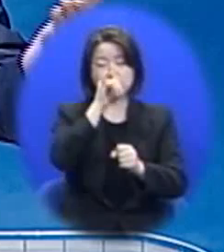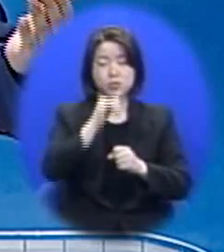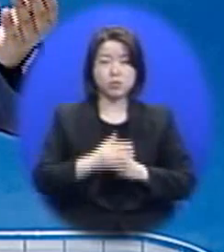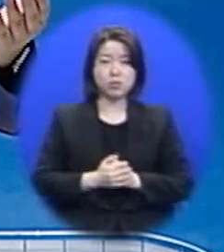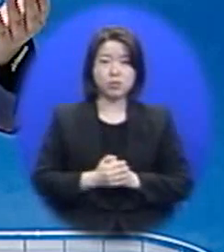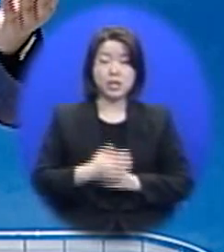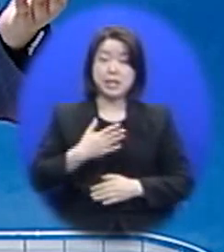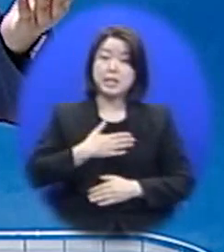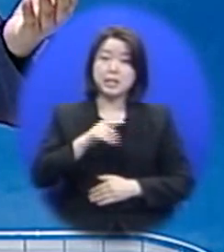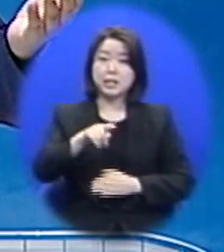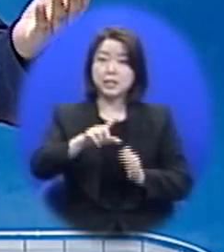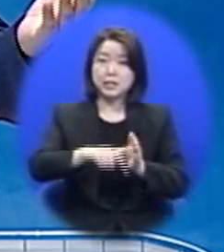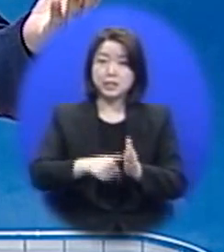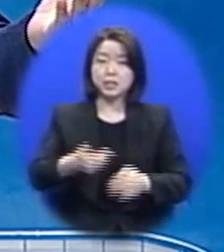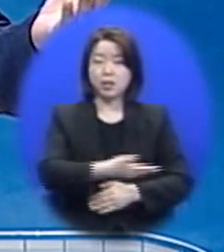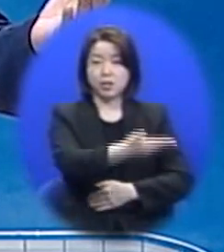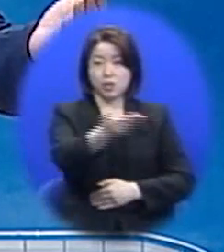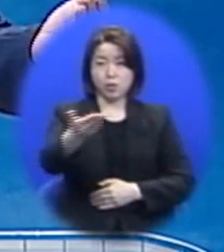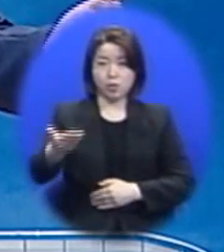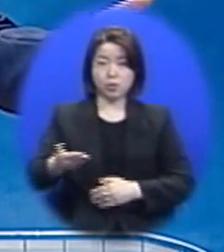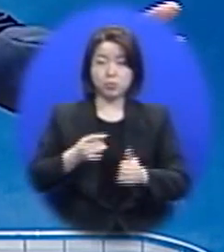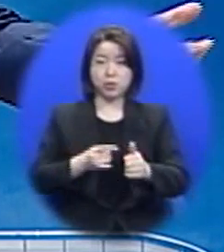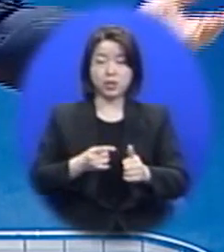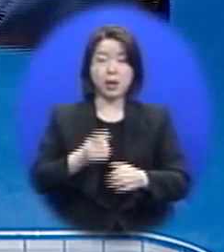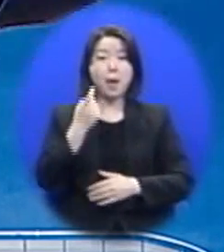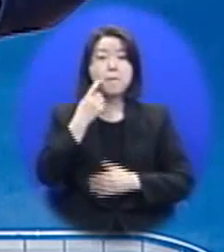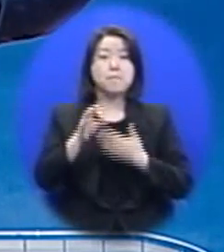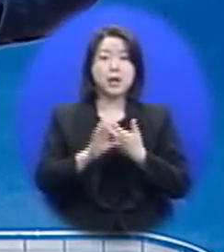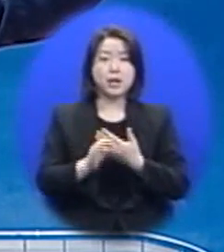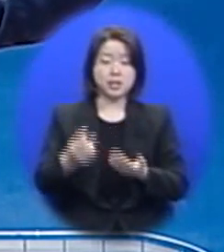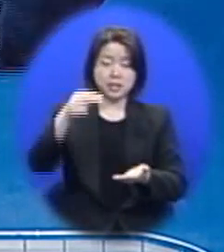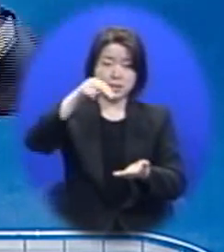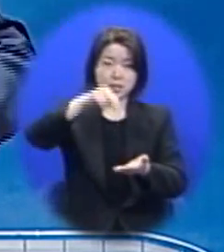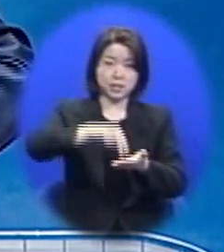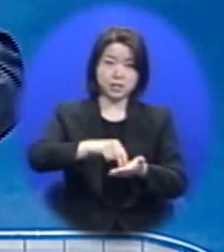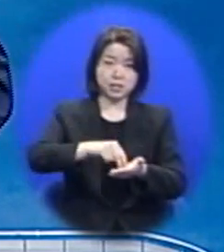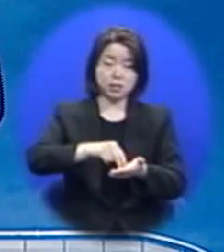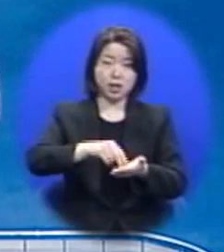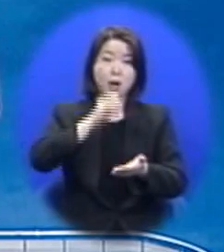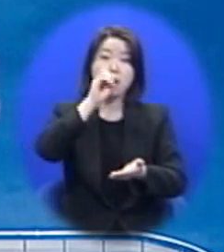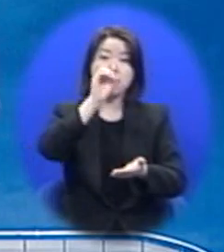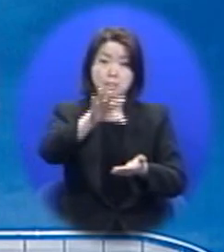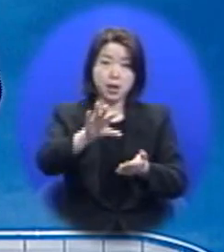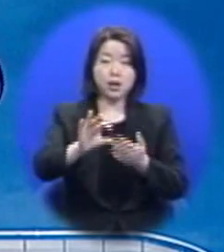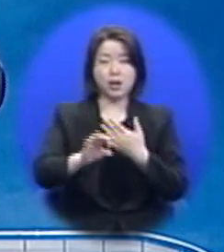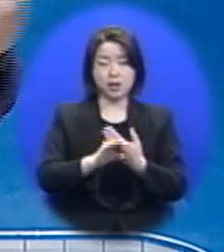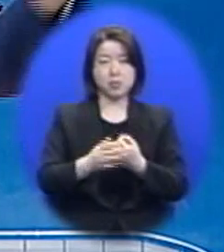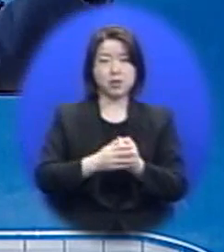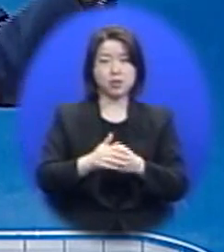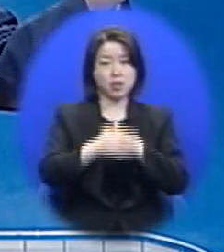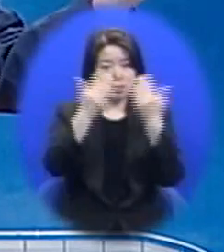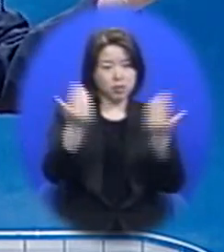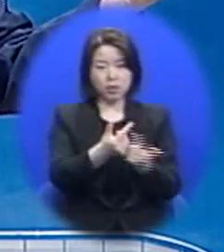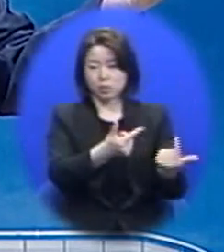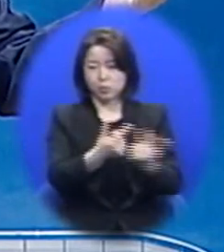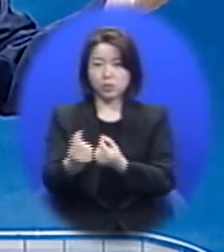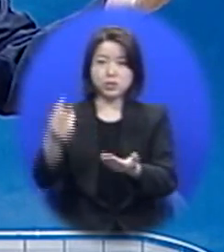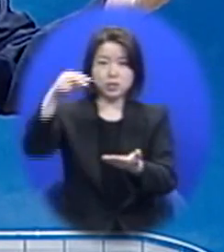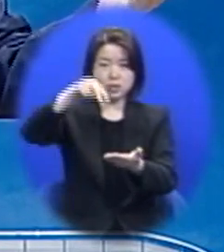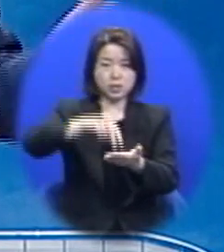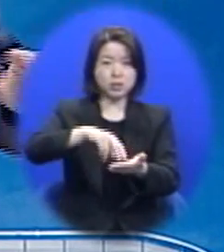제가 이 시간 여러분에게 만약에 다 자리에서 일어나십시오 이렇게 말한다면 아마 다 일어나실